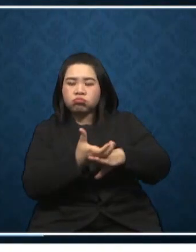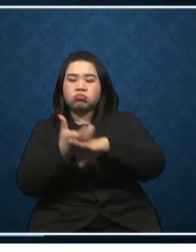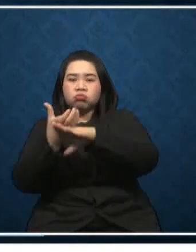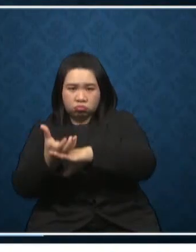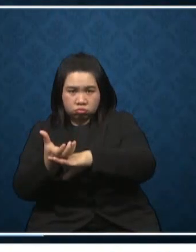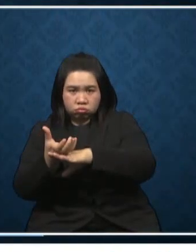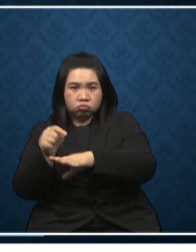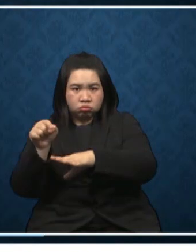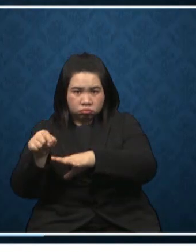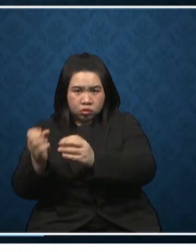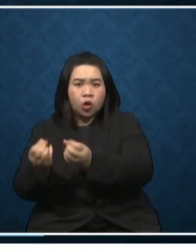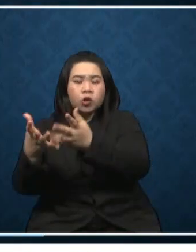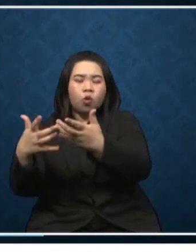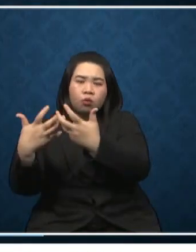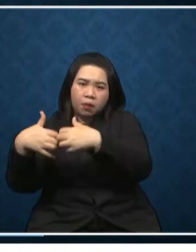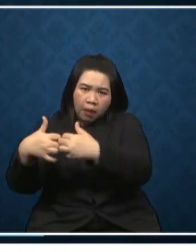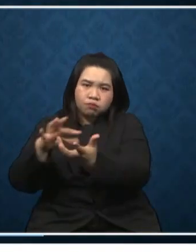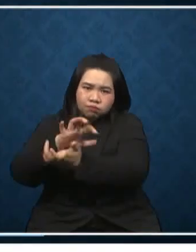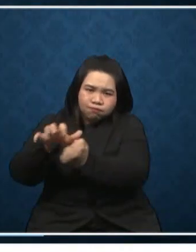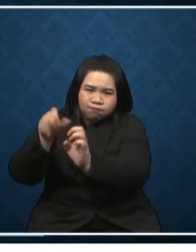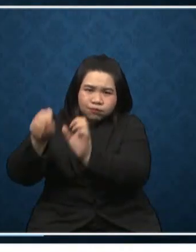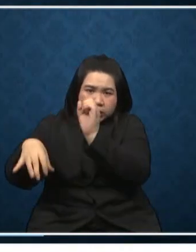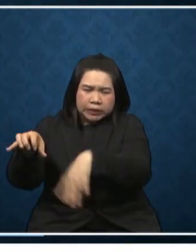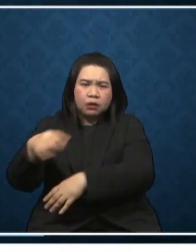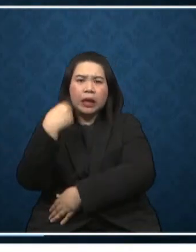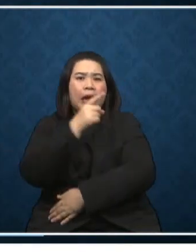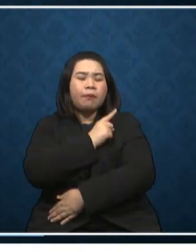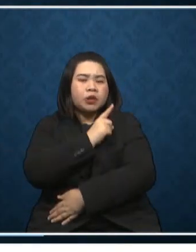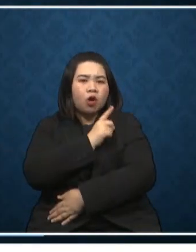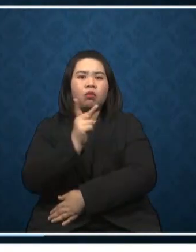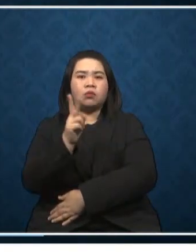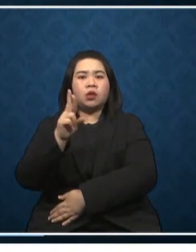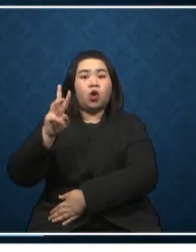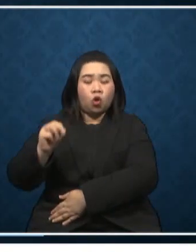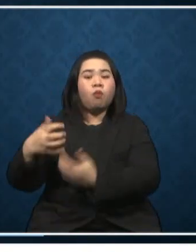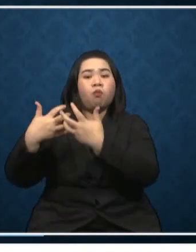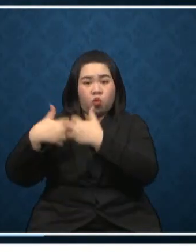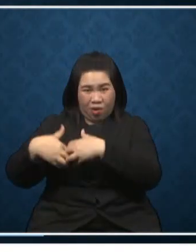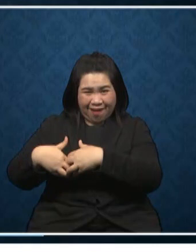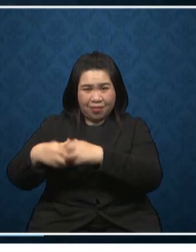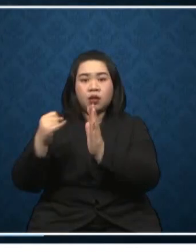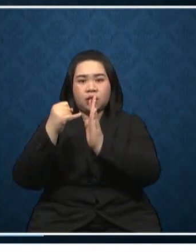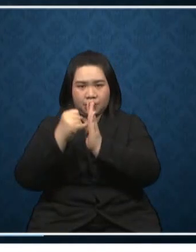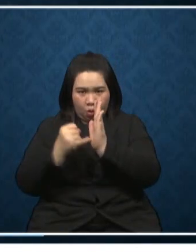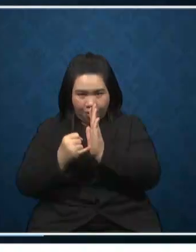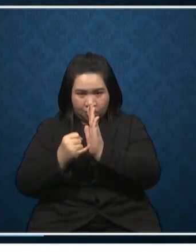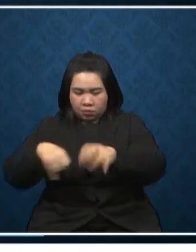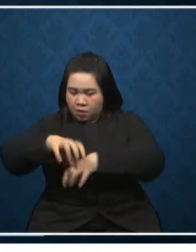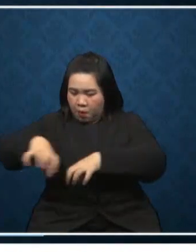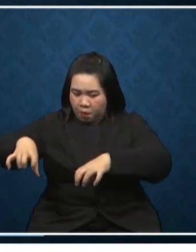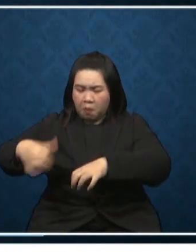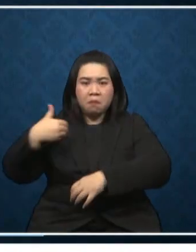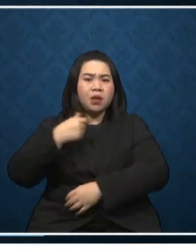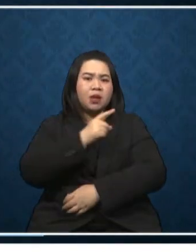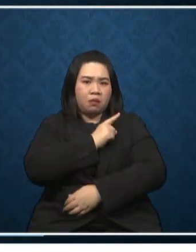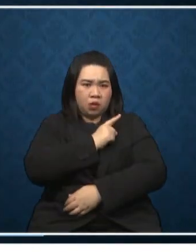บโรมโงงานสากรม อุตสาหกรม จงหวัดและการมคมสากรรมต้องตามไปคบคุดู